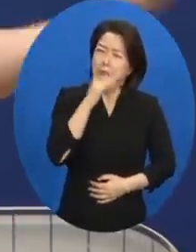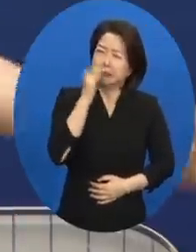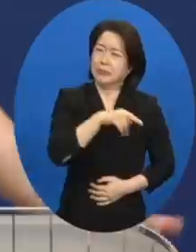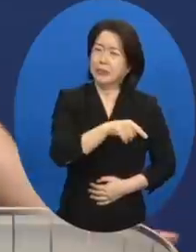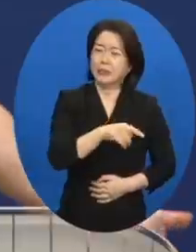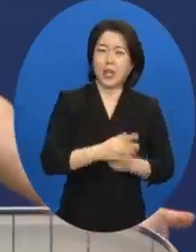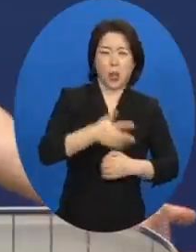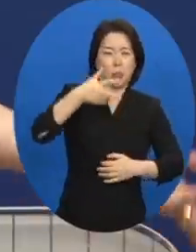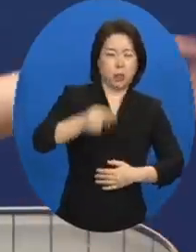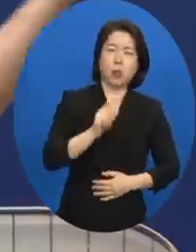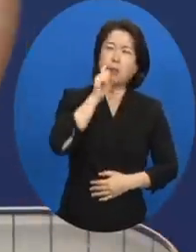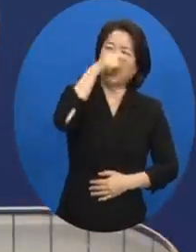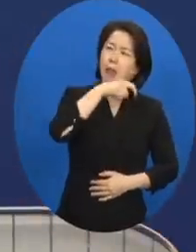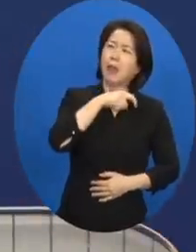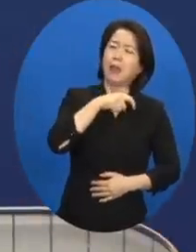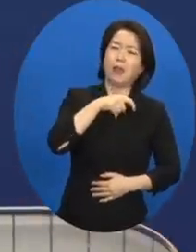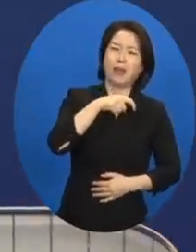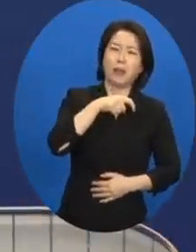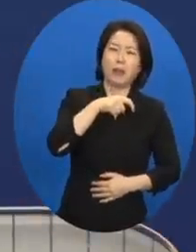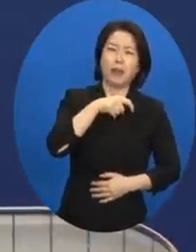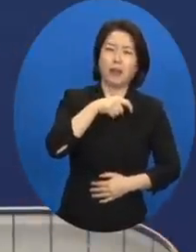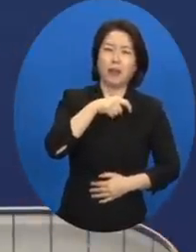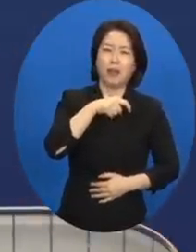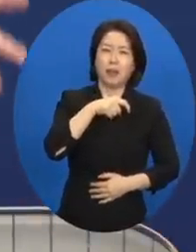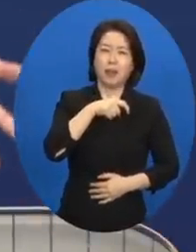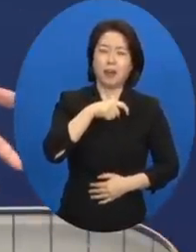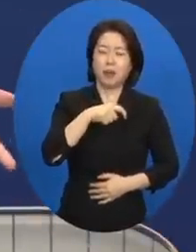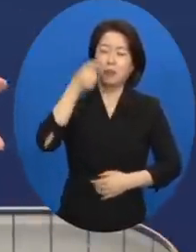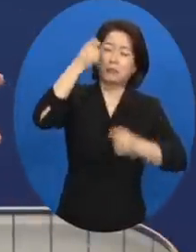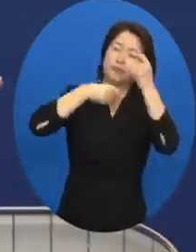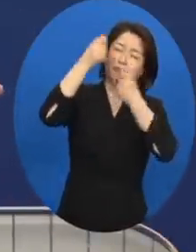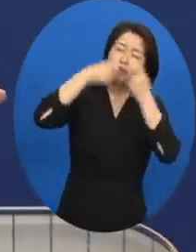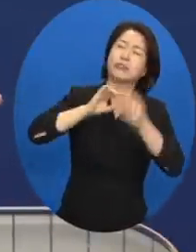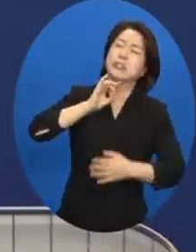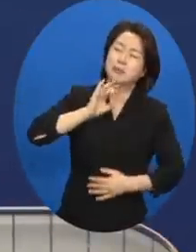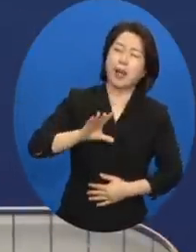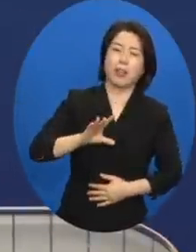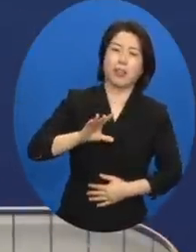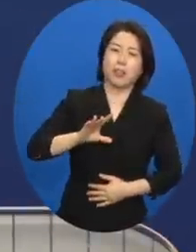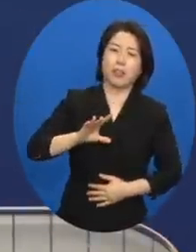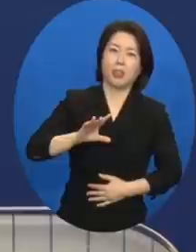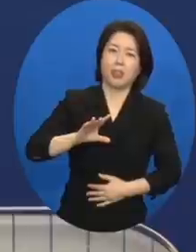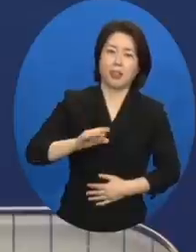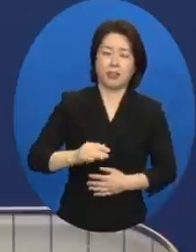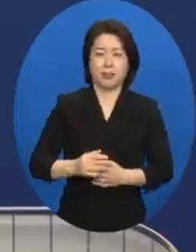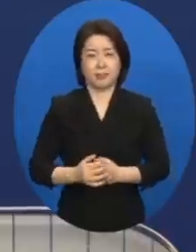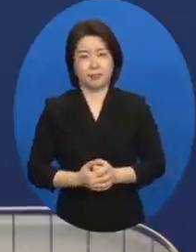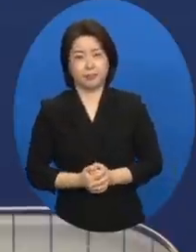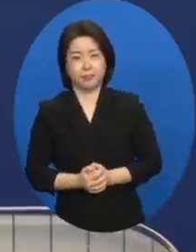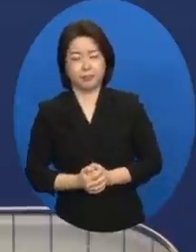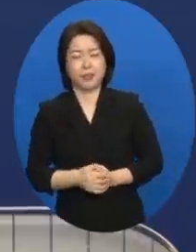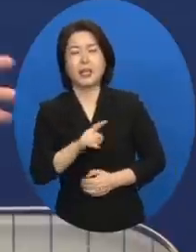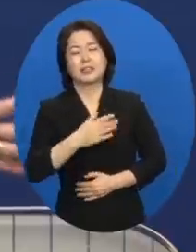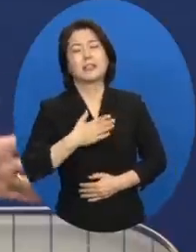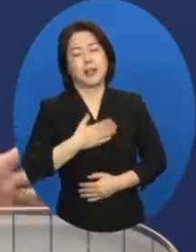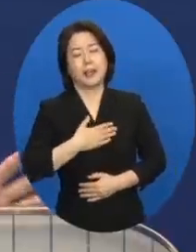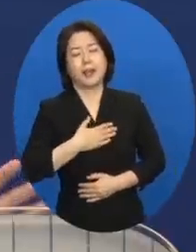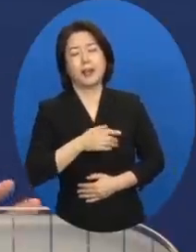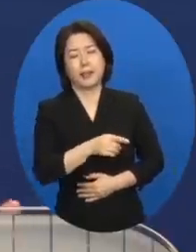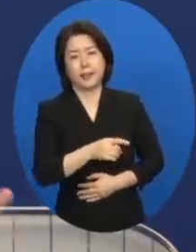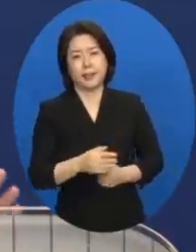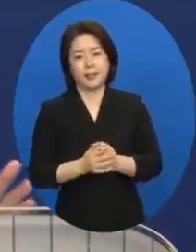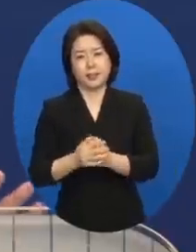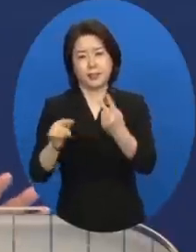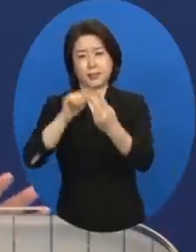똥이에요! 더러워요! 막 이러면서 울더라고요. 그래서 그거 아시고